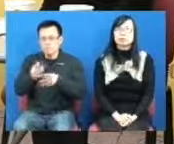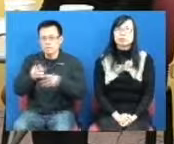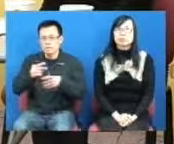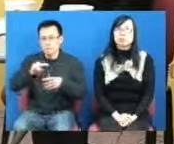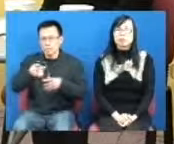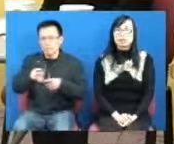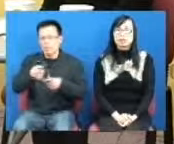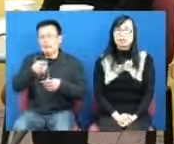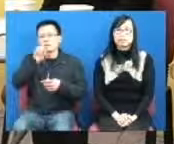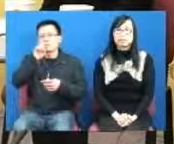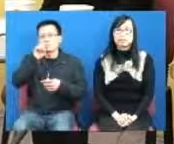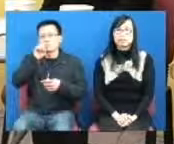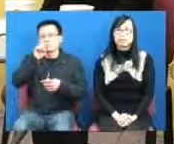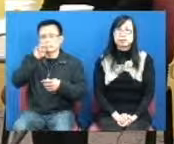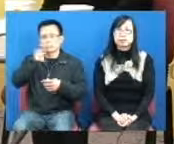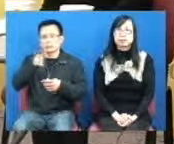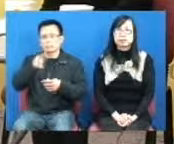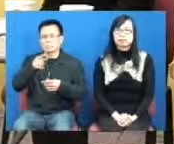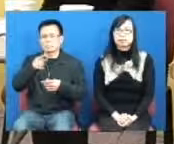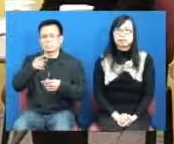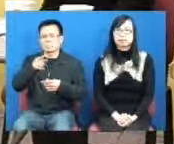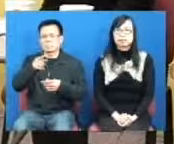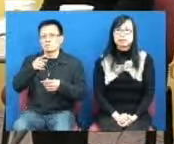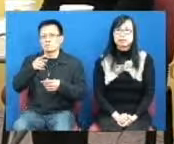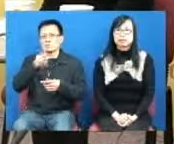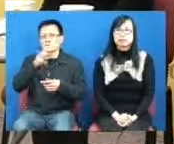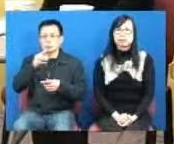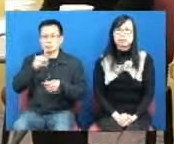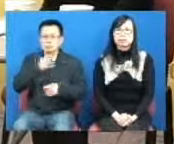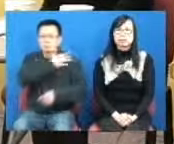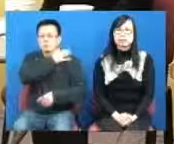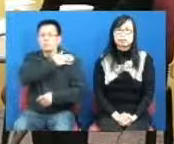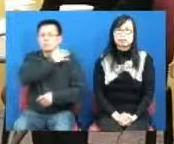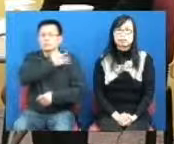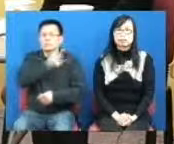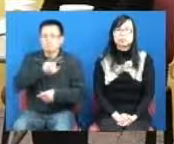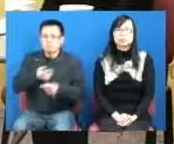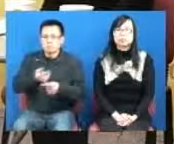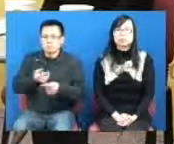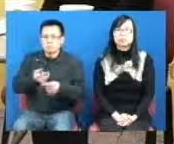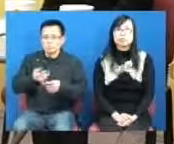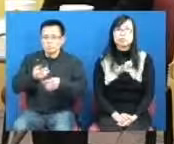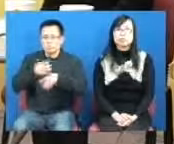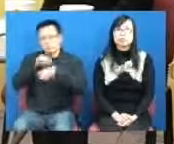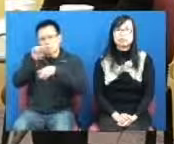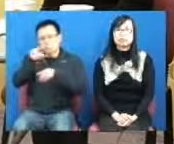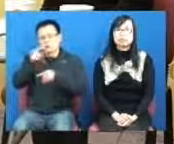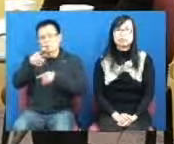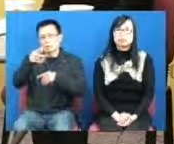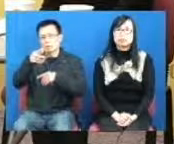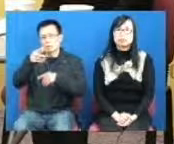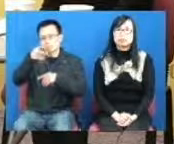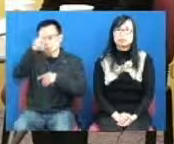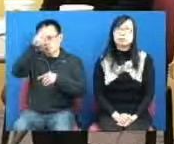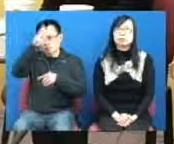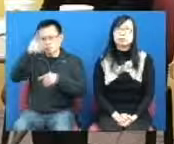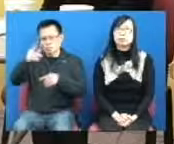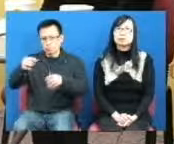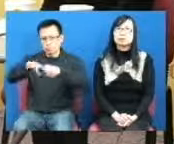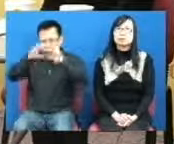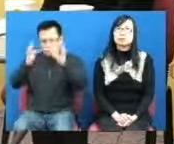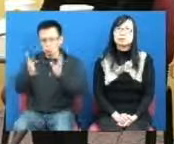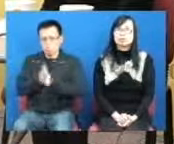你問回作為一個打工仔很簡單的看法就是我對這個政府整個財政預算案是有